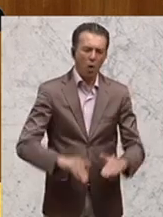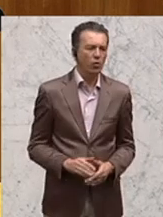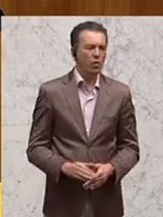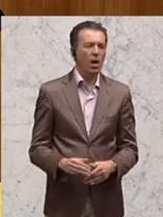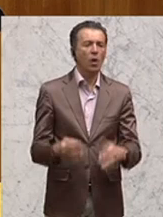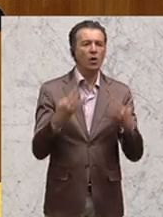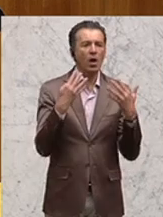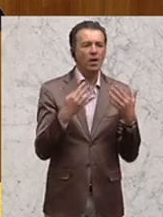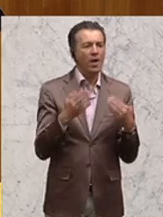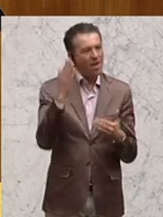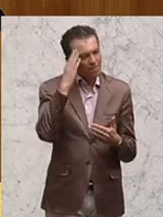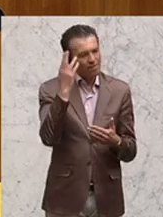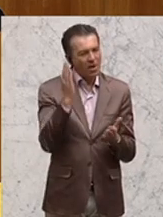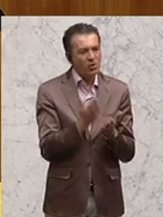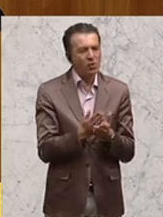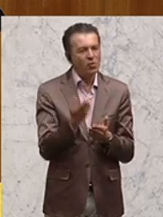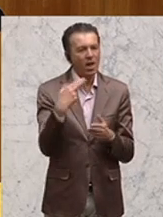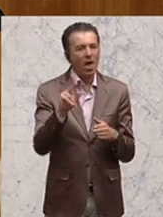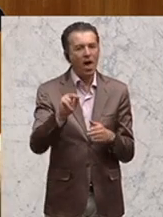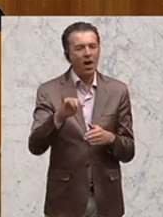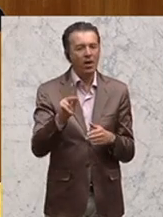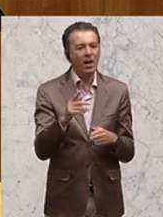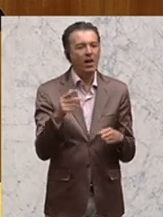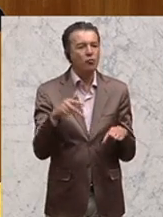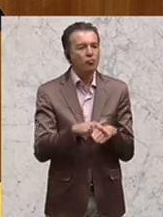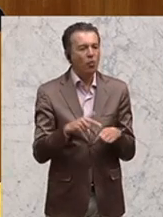sehr, dass Ihnen das stört, Herr Kickl, nicht? Aber